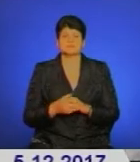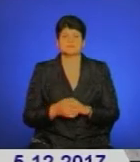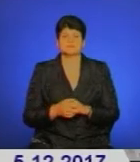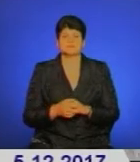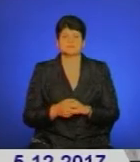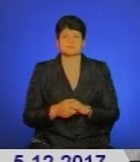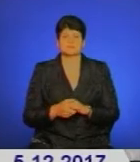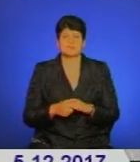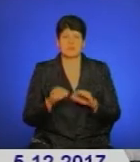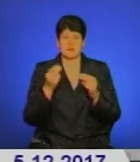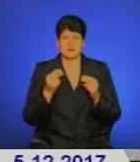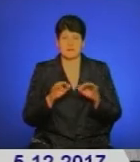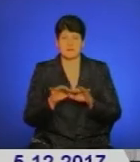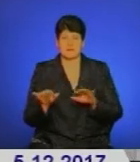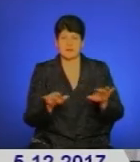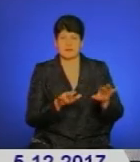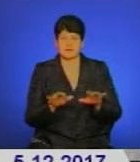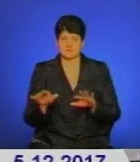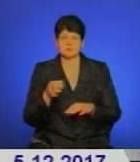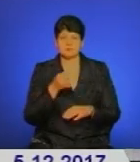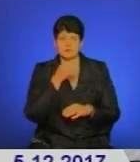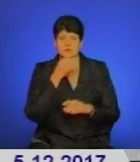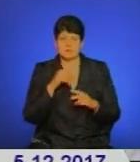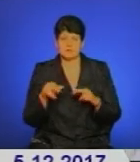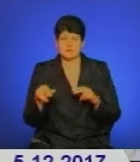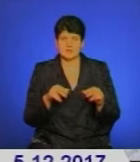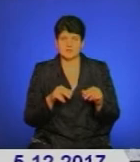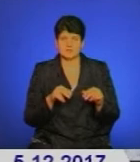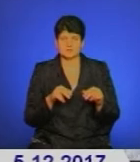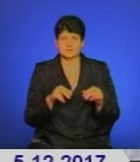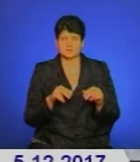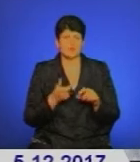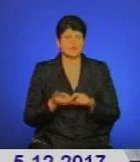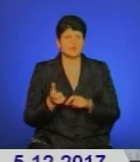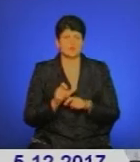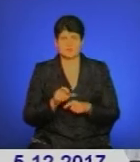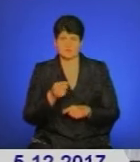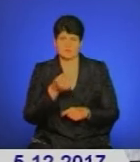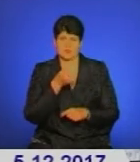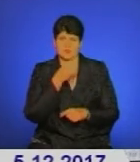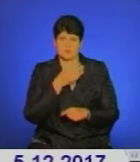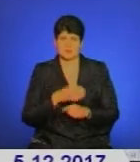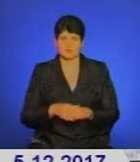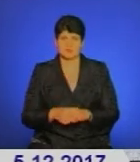Що? Граю на піаніні. Подобається танцювати? Дуже подобається.